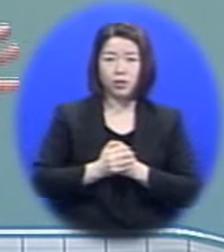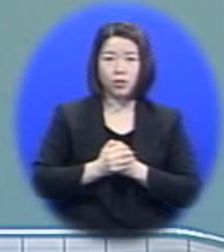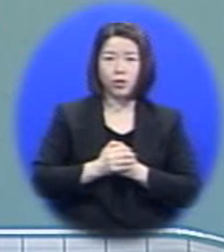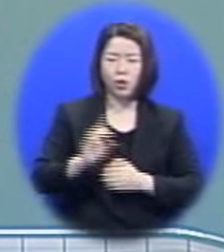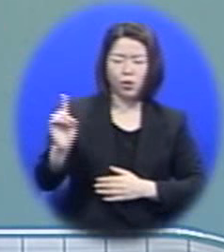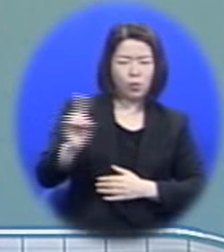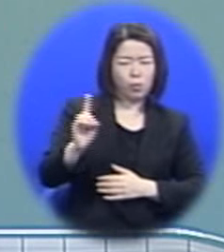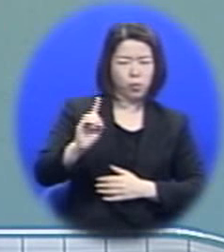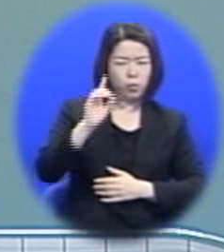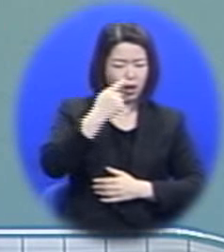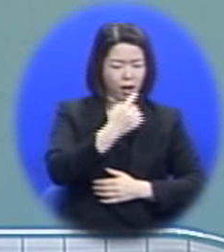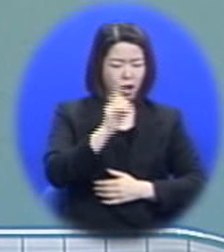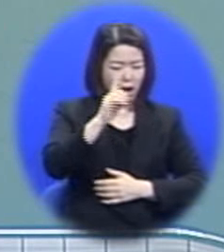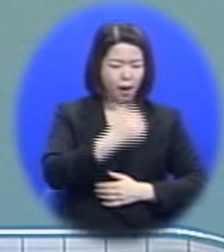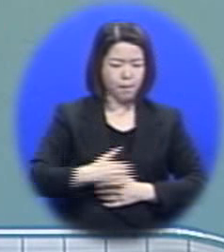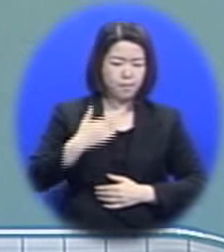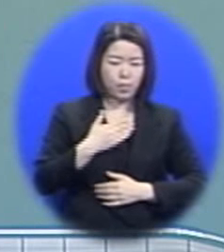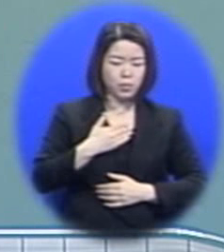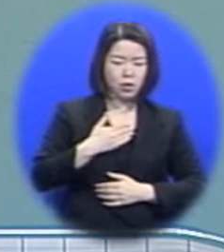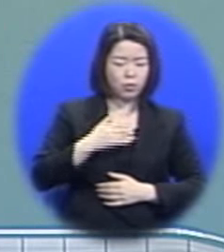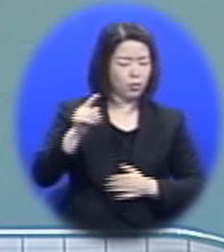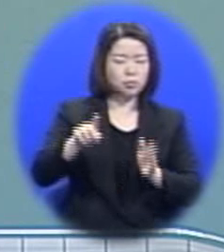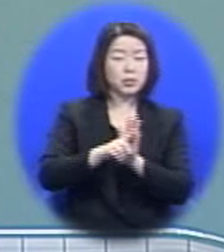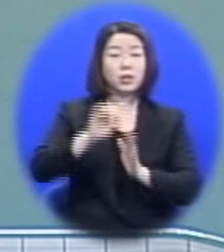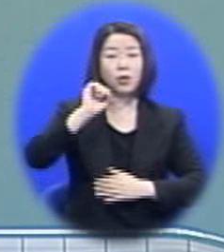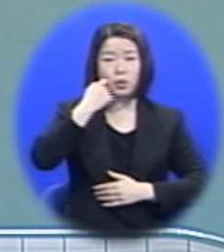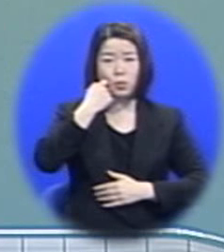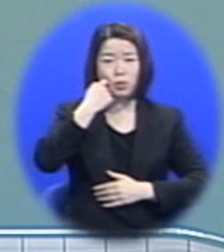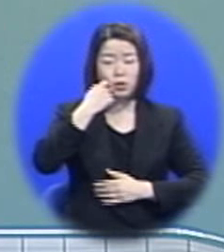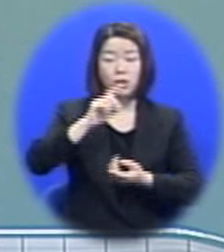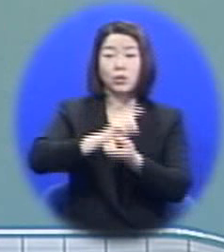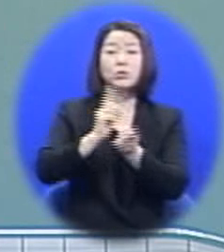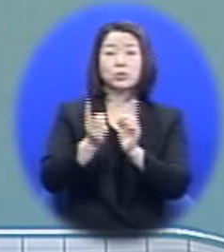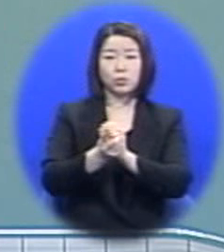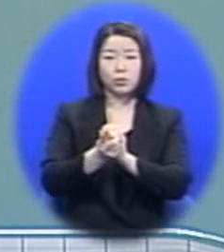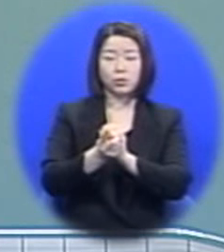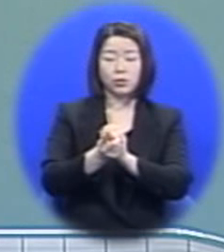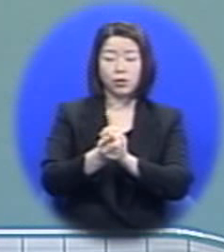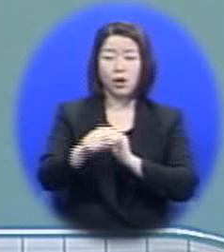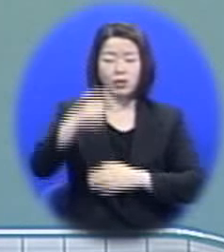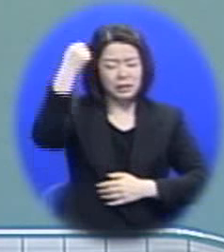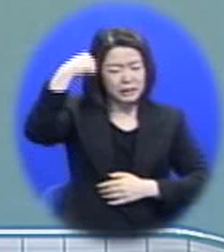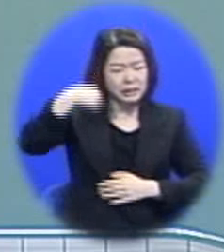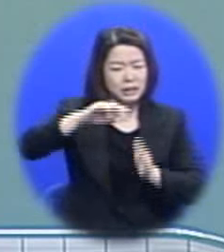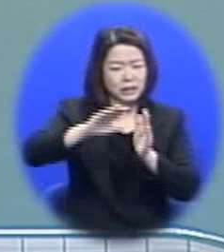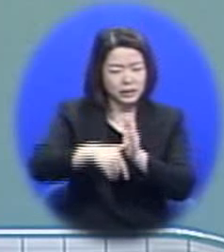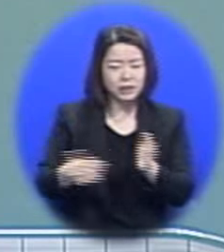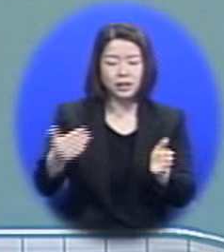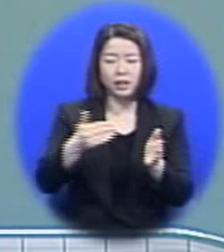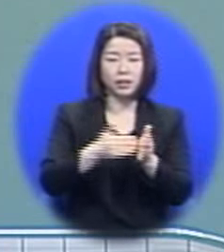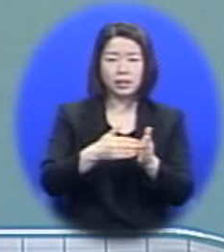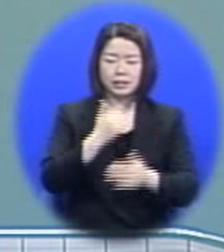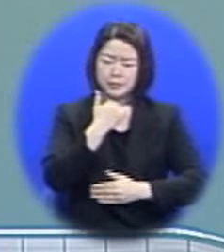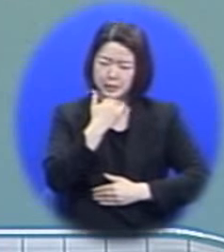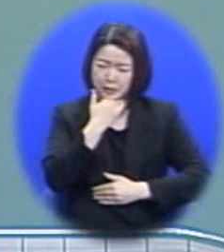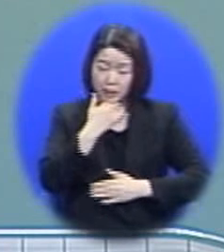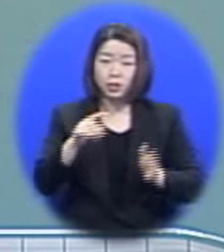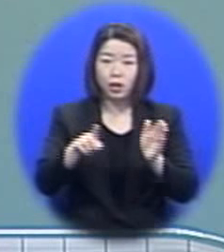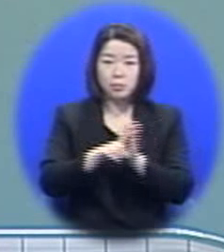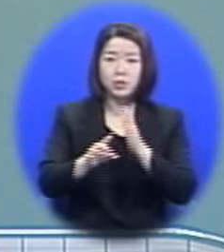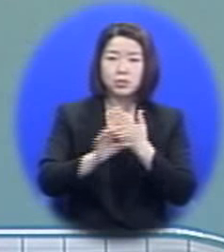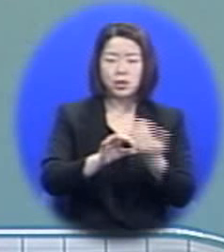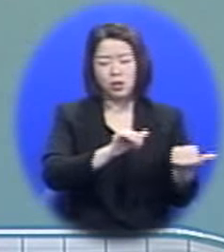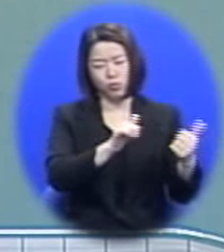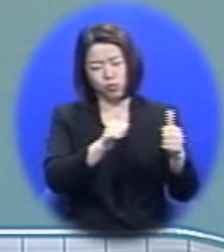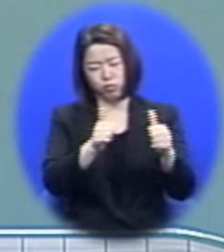몸이라고 느껴지지 않는데요. 남편이 아내가 여러분 느껴질 때까지 기다렸다가 믿으려고 하면은 죽을